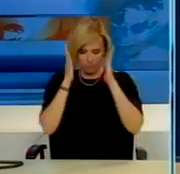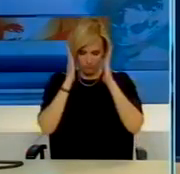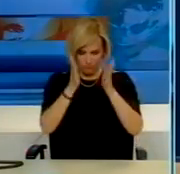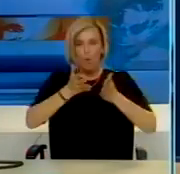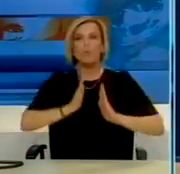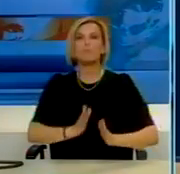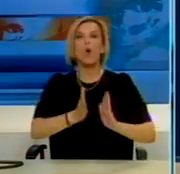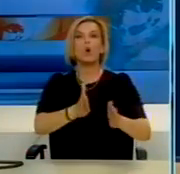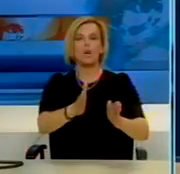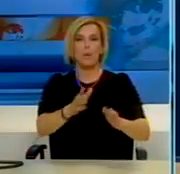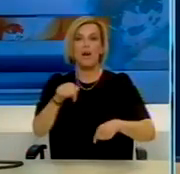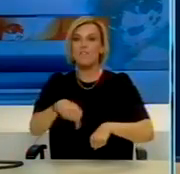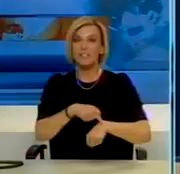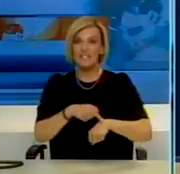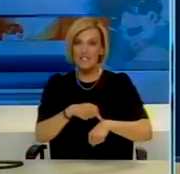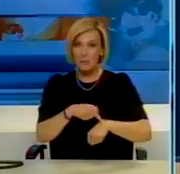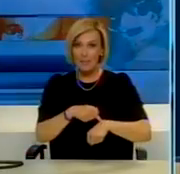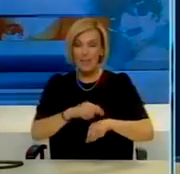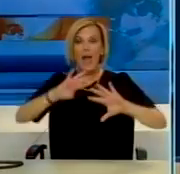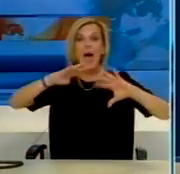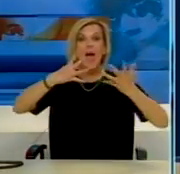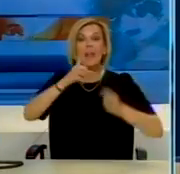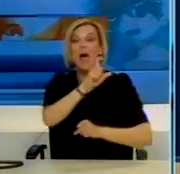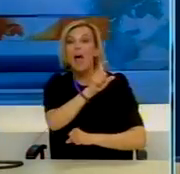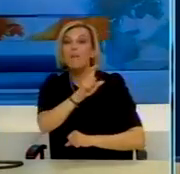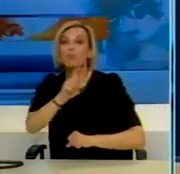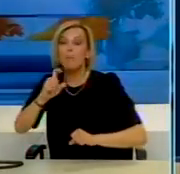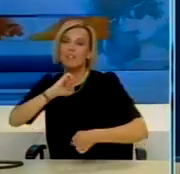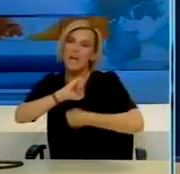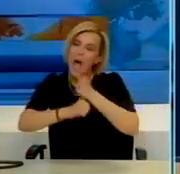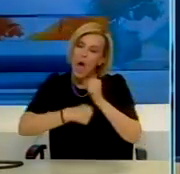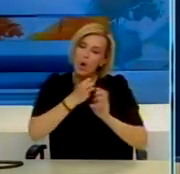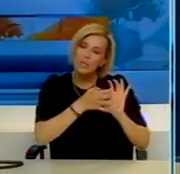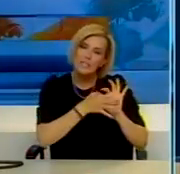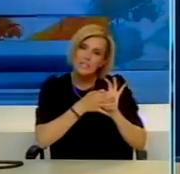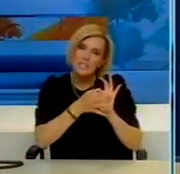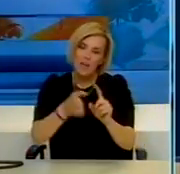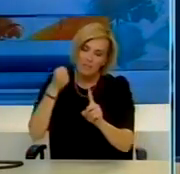μαραθώνιος είναι ήδη στην ένατη εβδομάδα. Ο αγώνας συνεχίζεται.